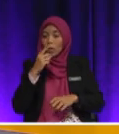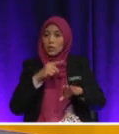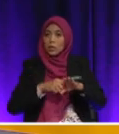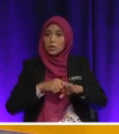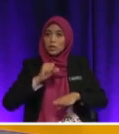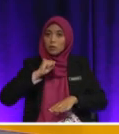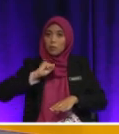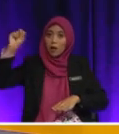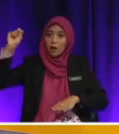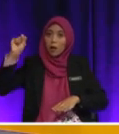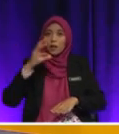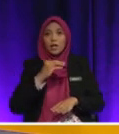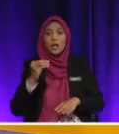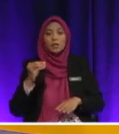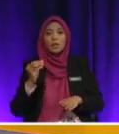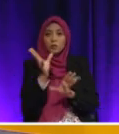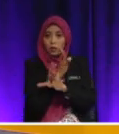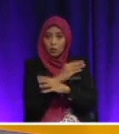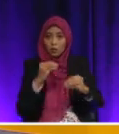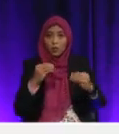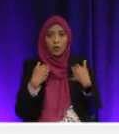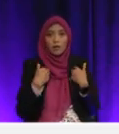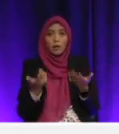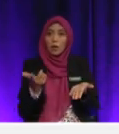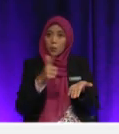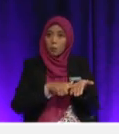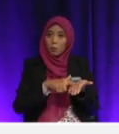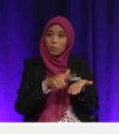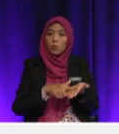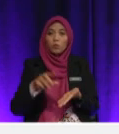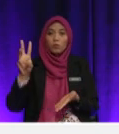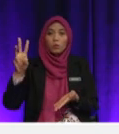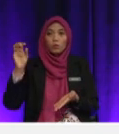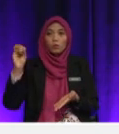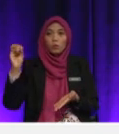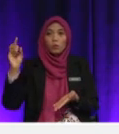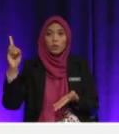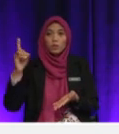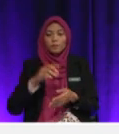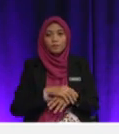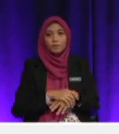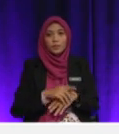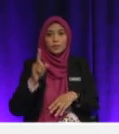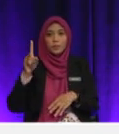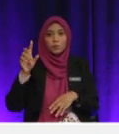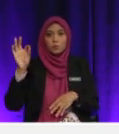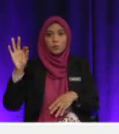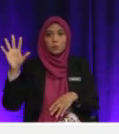Sabah adanya laporan wood hit ya yang dibuat pada tahun 1955 ini